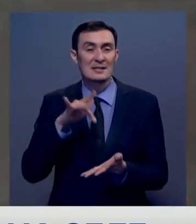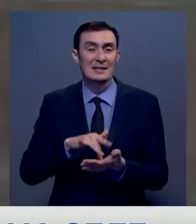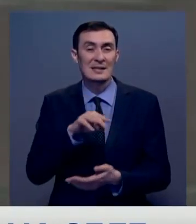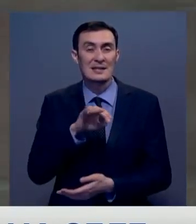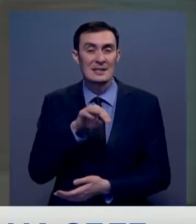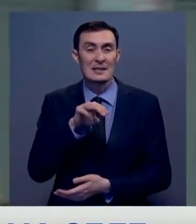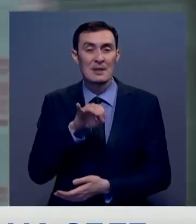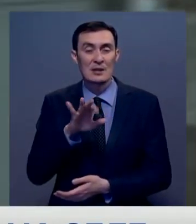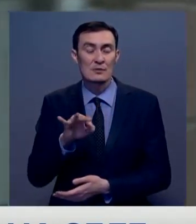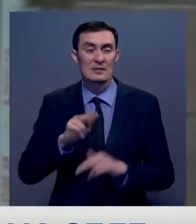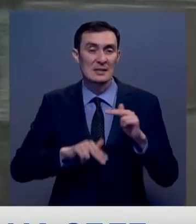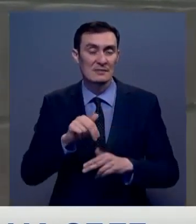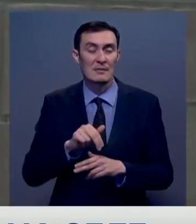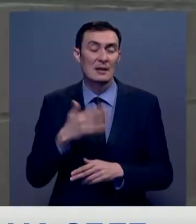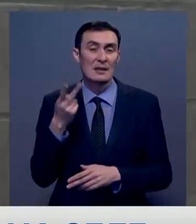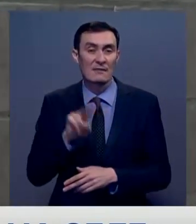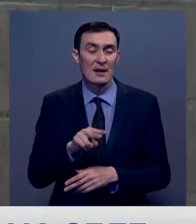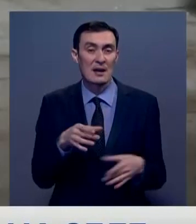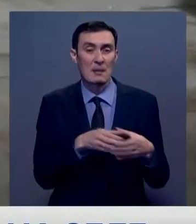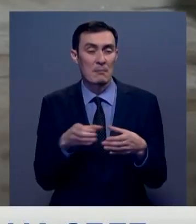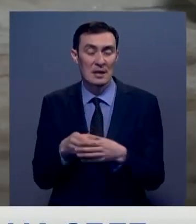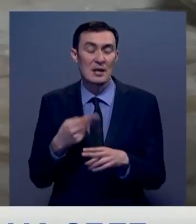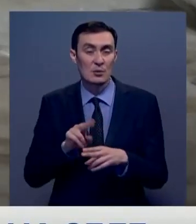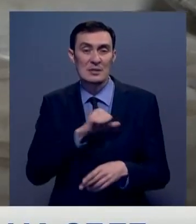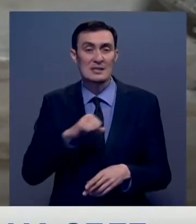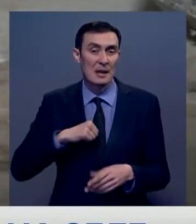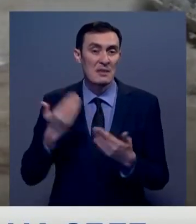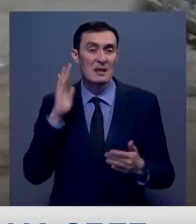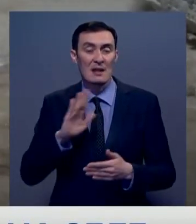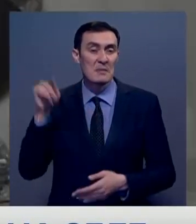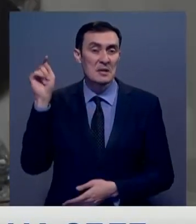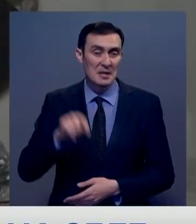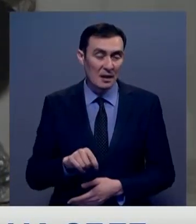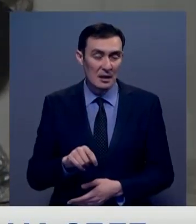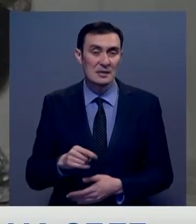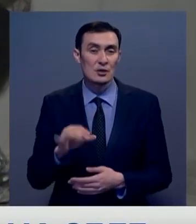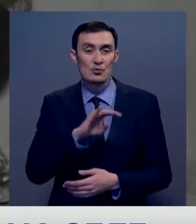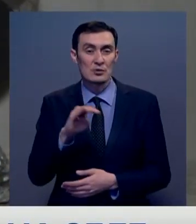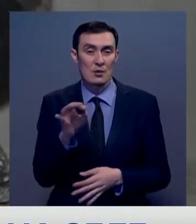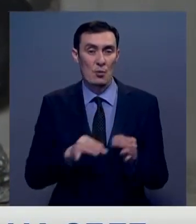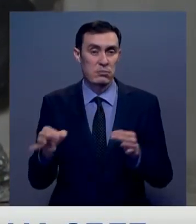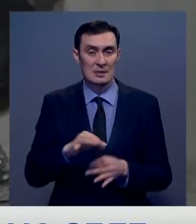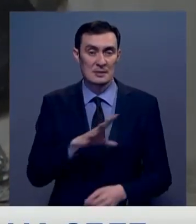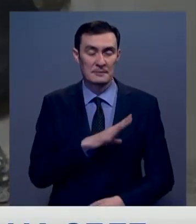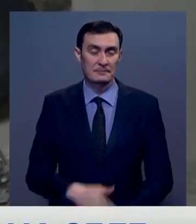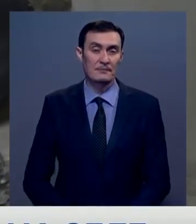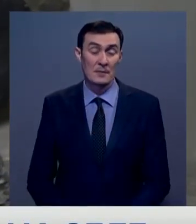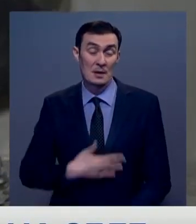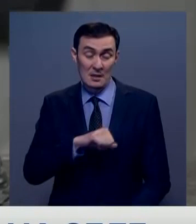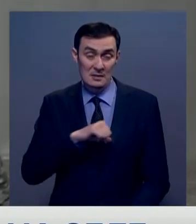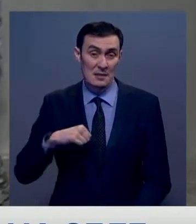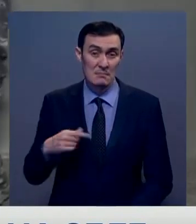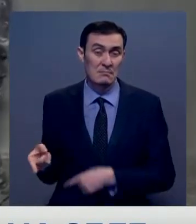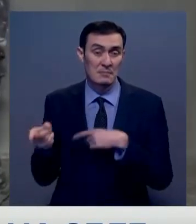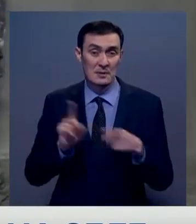Тимирязева. Строительством жилья занимаются 2 предпринимателя, которые и сами недавно переехали сюда из южных регионов. Сам переселенец,